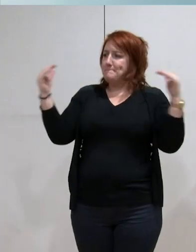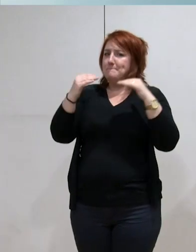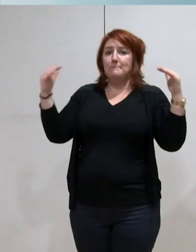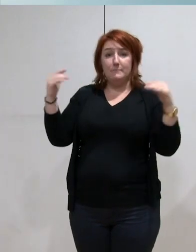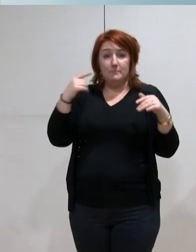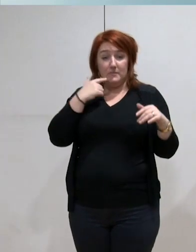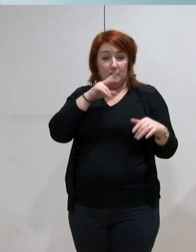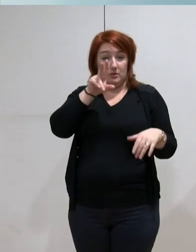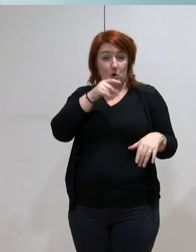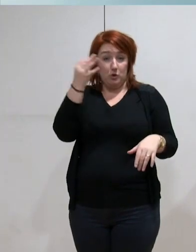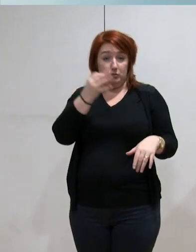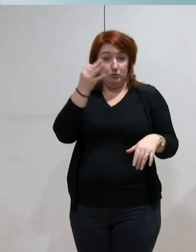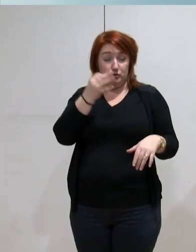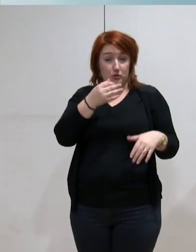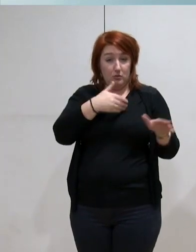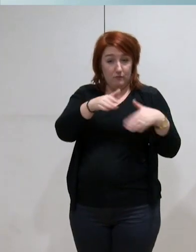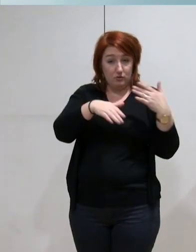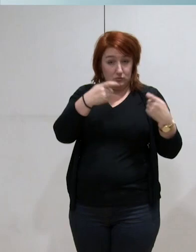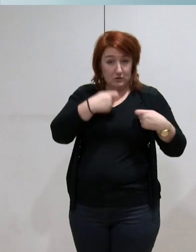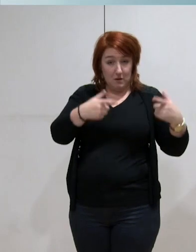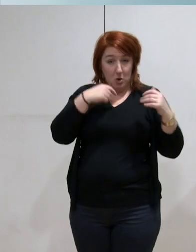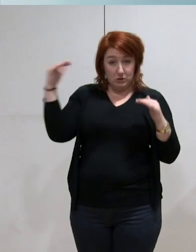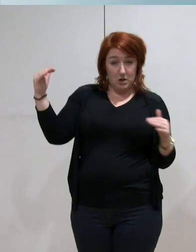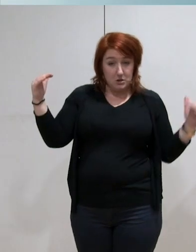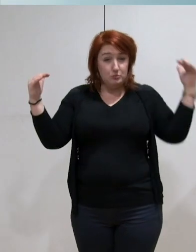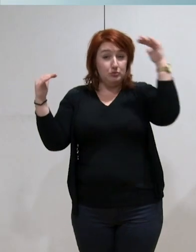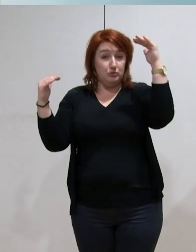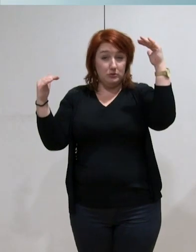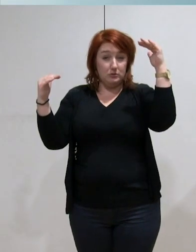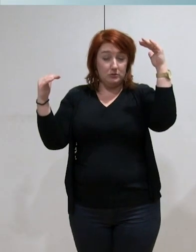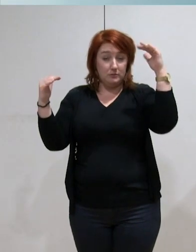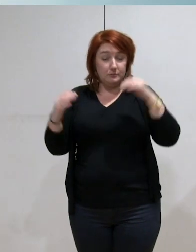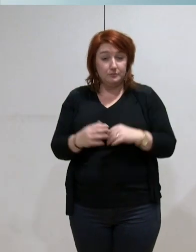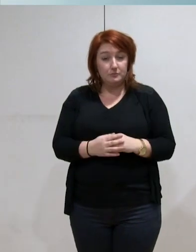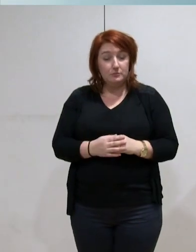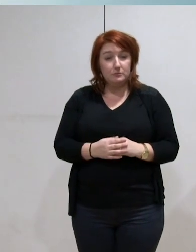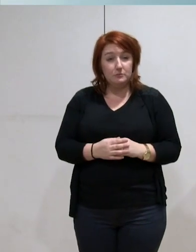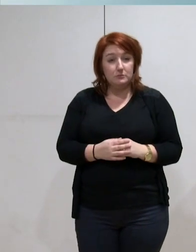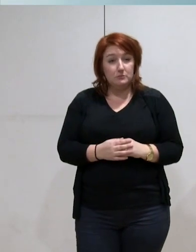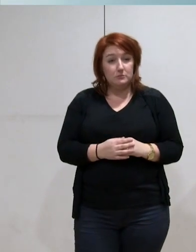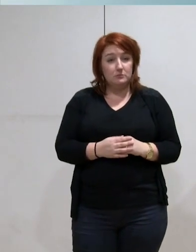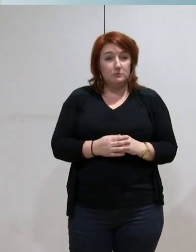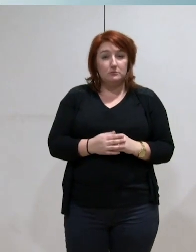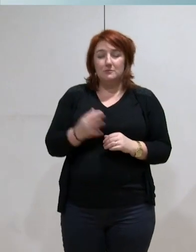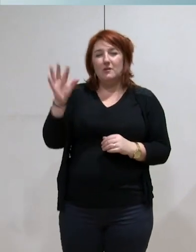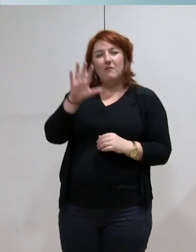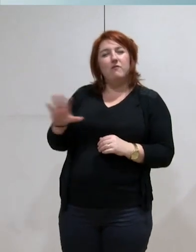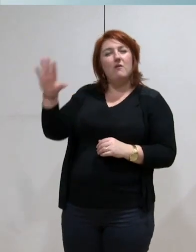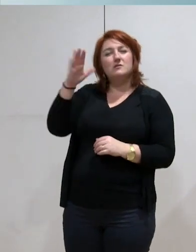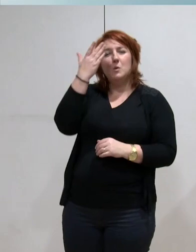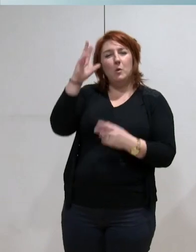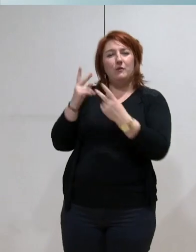30 % de dépenses de fonctionnement en plus que les la moyenne des ville de la strate